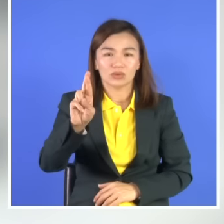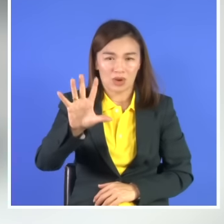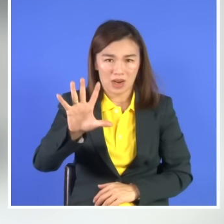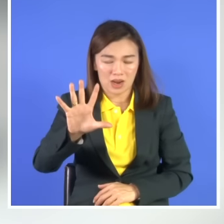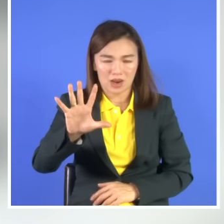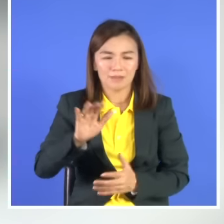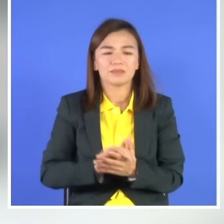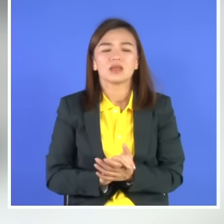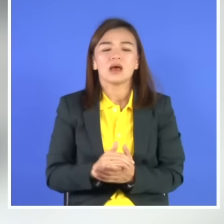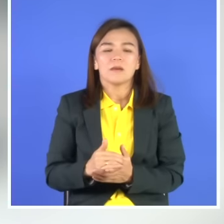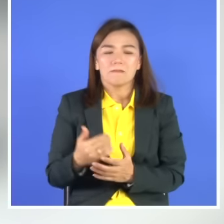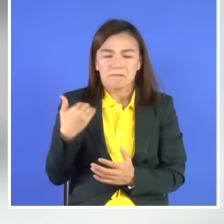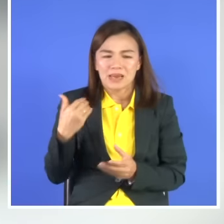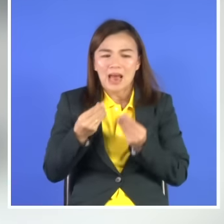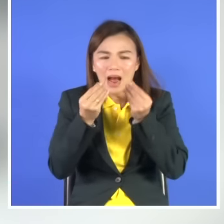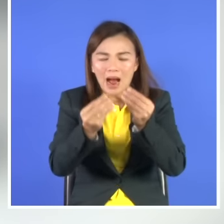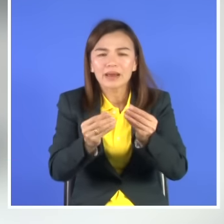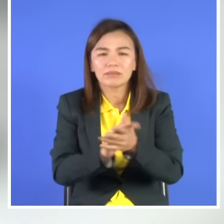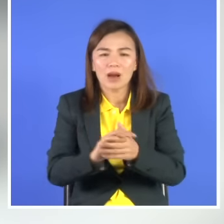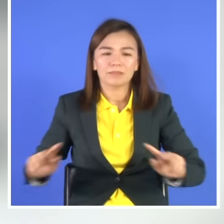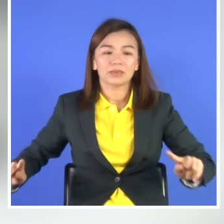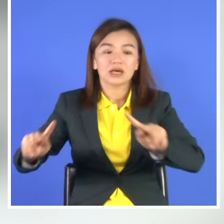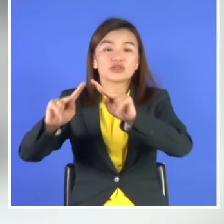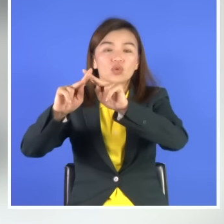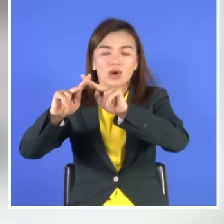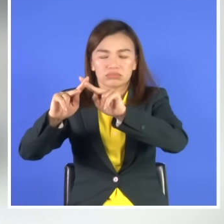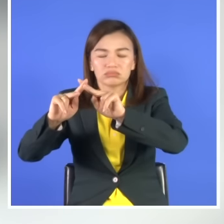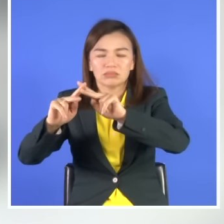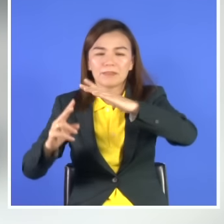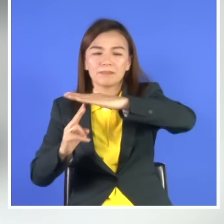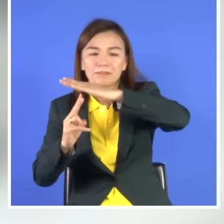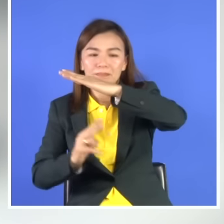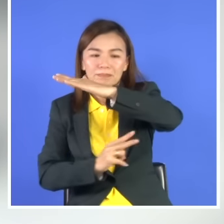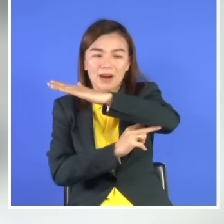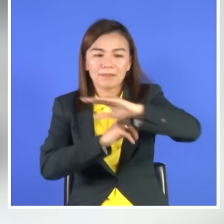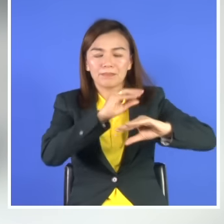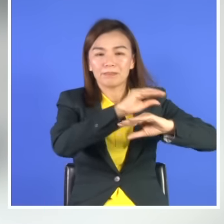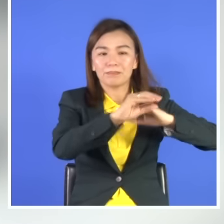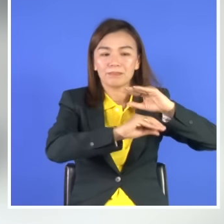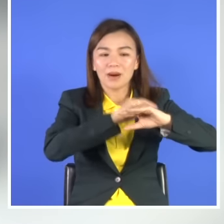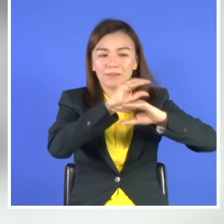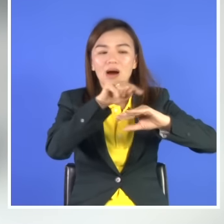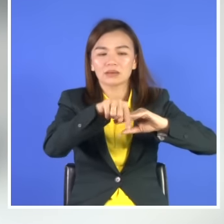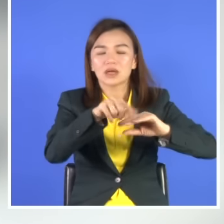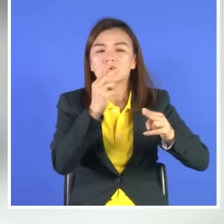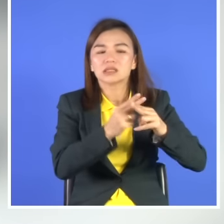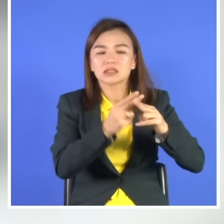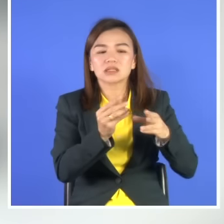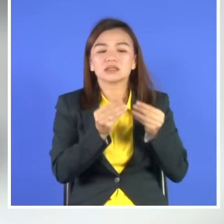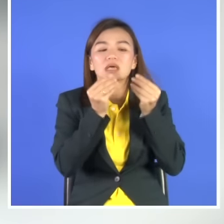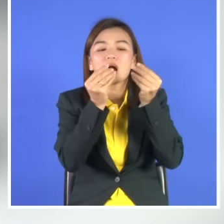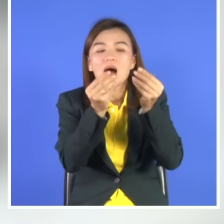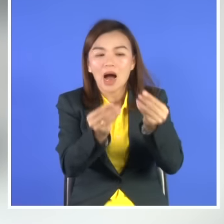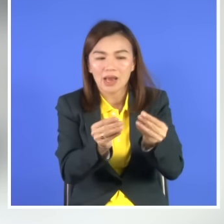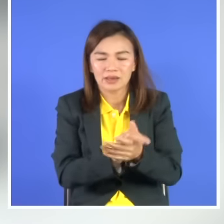ได้ทรงมีพระบัญชาให้กระทรวงโยธาธิการดำเนินการออกแบบและก่อสร้างและพระราชทานนามว่าสะพานสมมติอมรมากเพื่อเป็นเกียรติแก่พระ